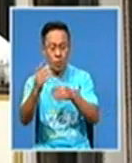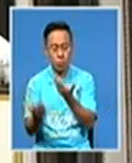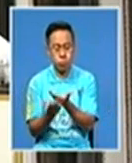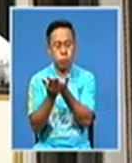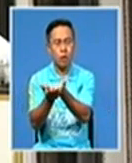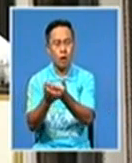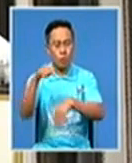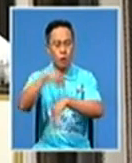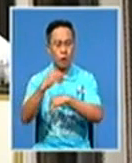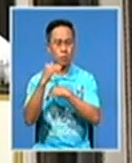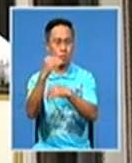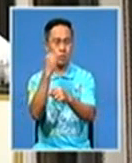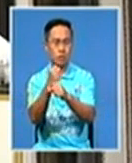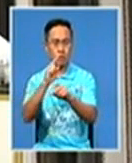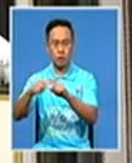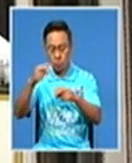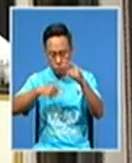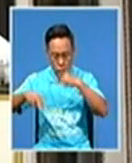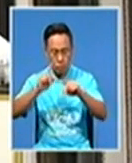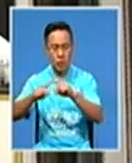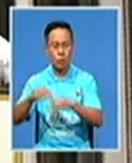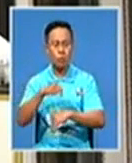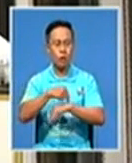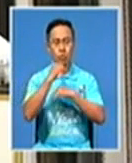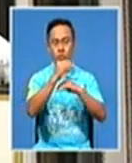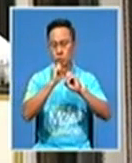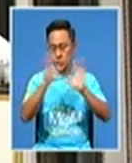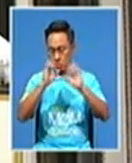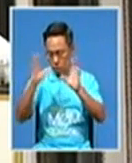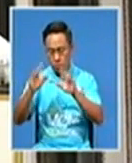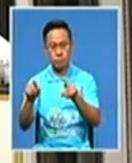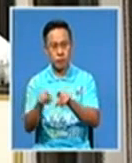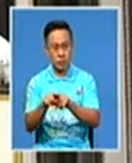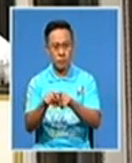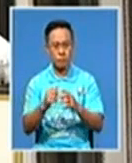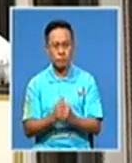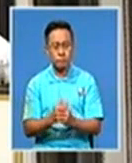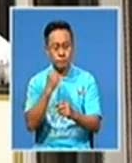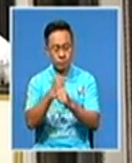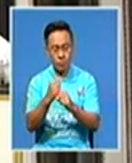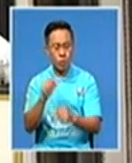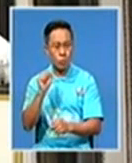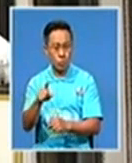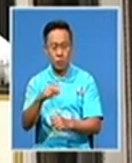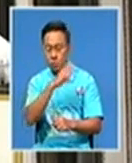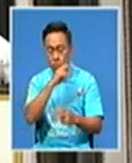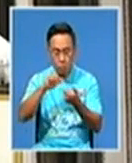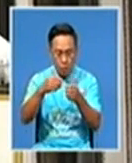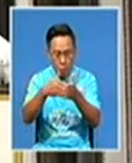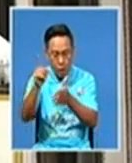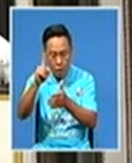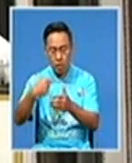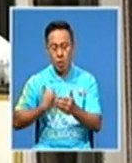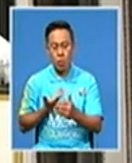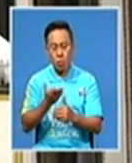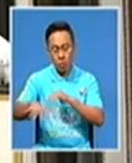ระยะเวลาการทำการสำหรับการตรวจสอบเอกสารว่าถูกต้องครบถ้วนก็จะต้องดำเนินการโดยทันทีนะครับหากมีปัญหาหรือต้องการเอก